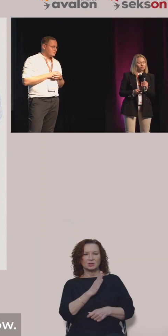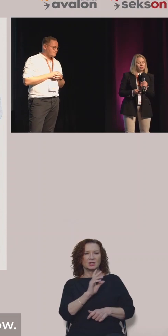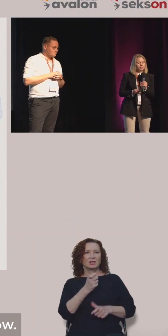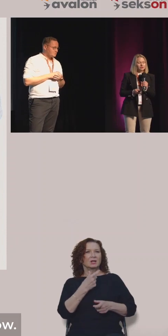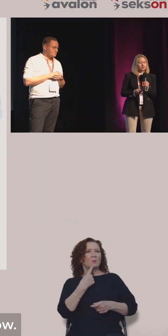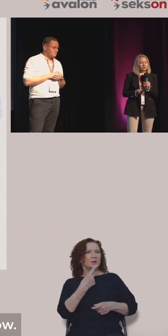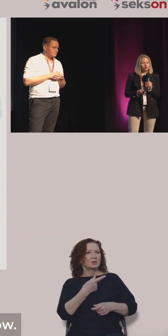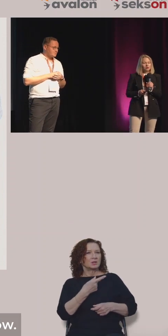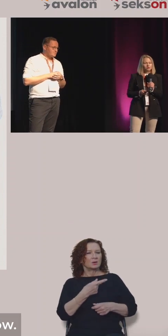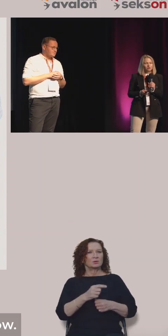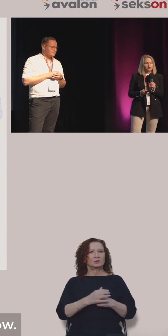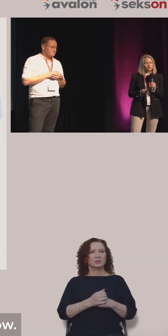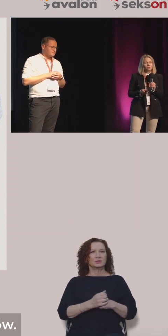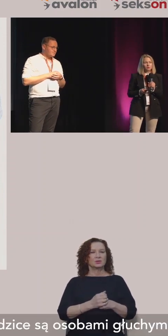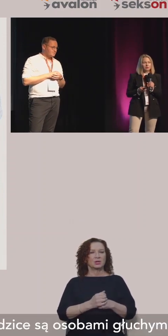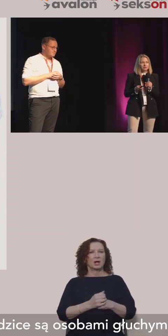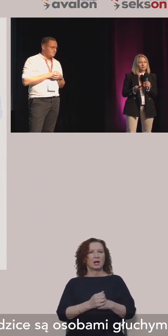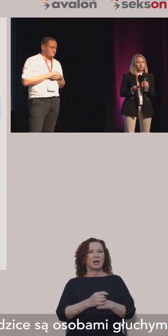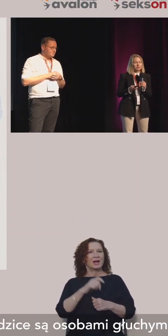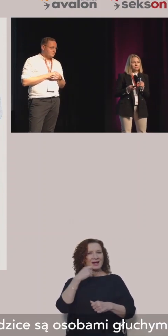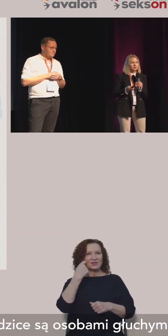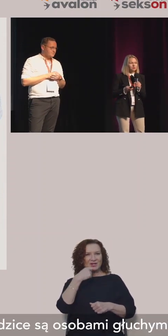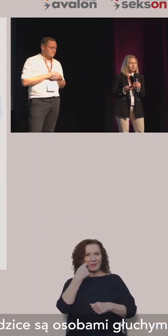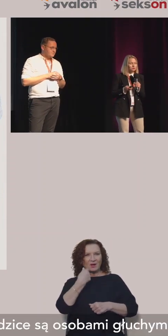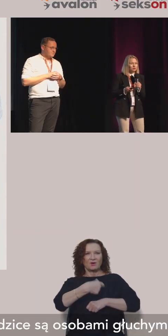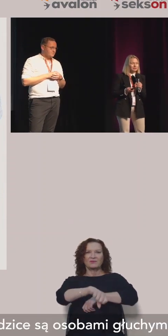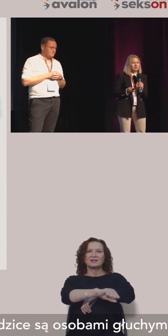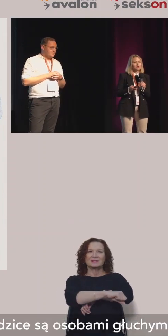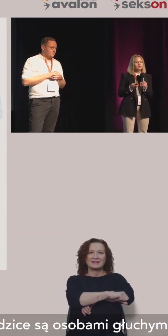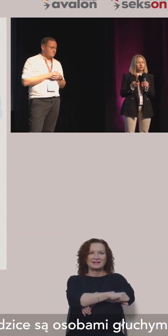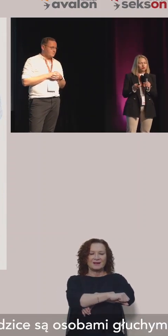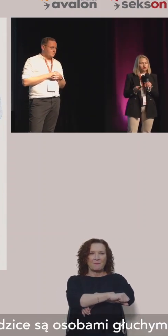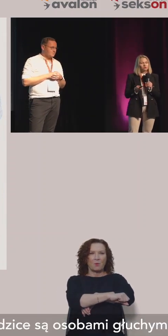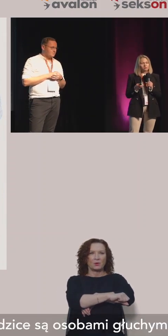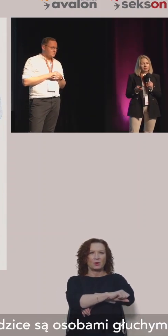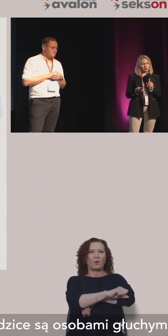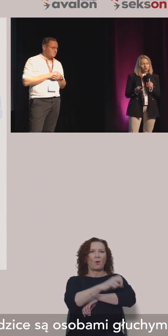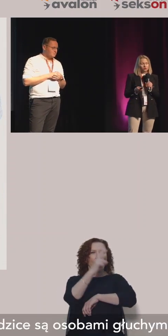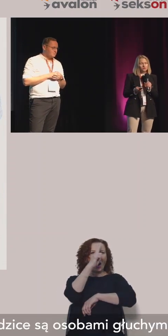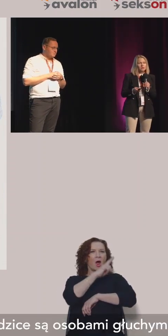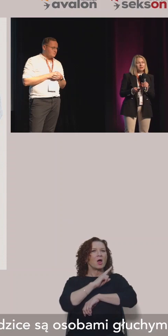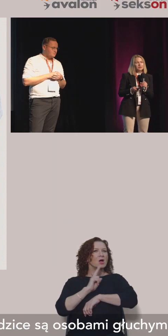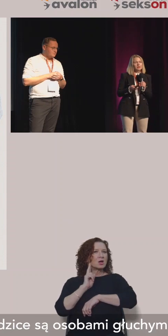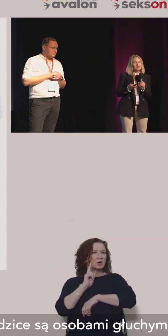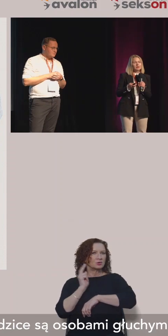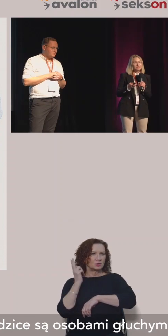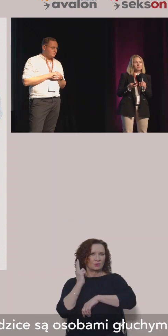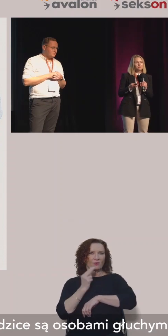przejmują rolę rodziców. Wyobraźcie sobie Państwo taką sytuację, że w większości przypadków